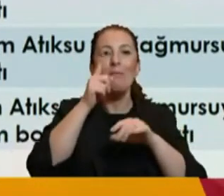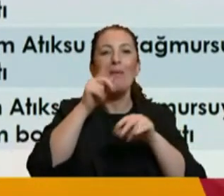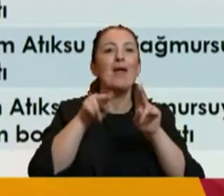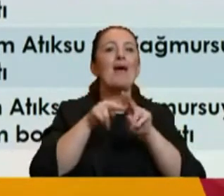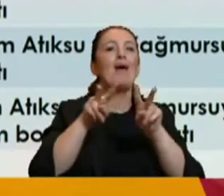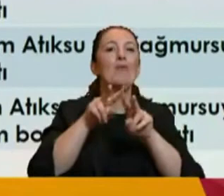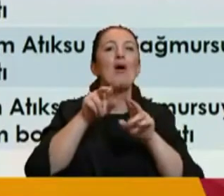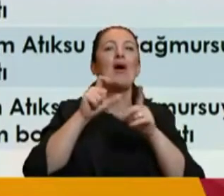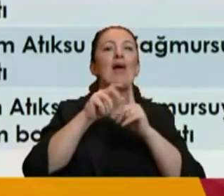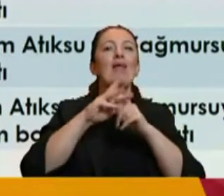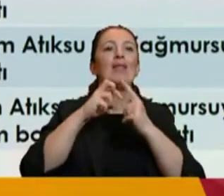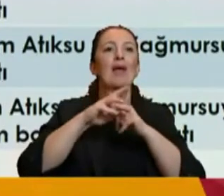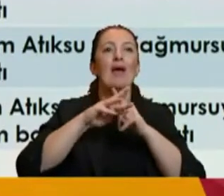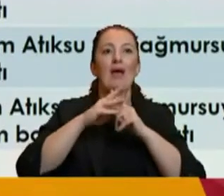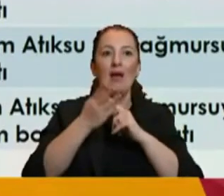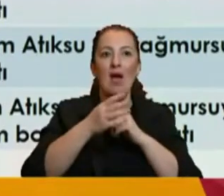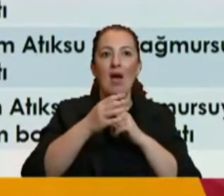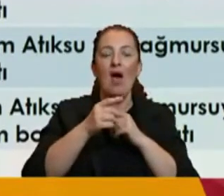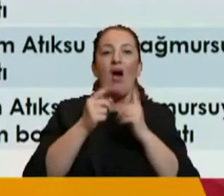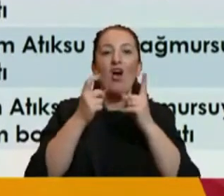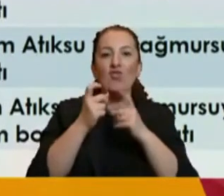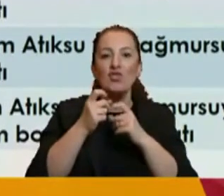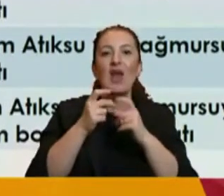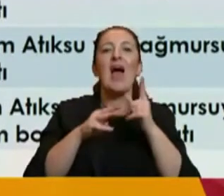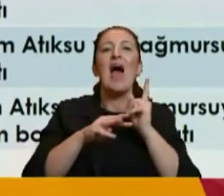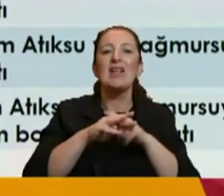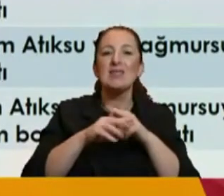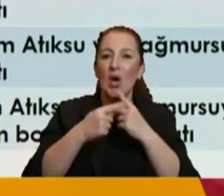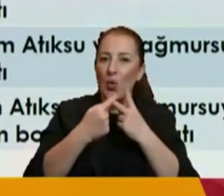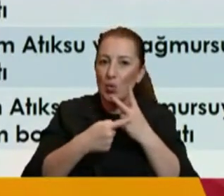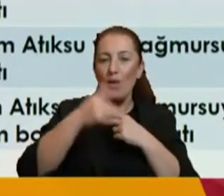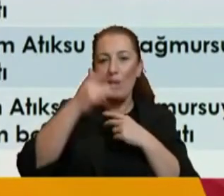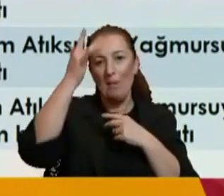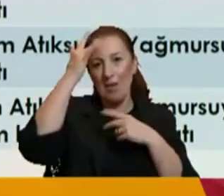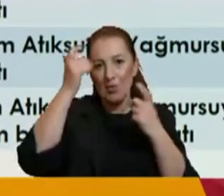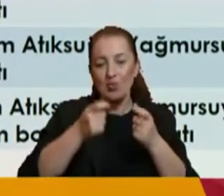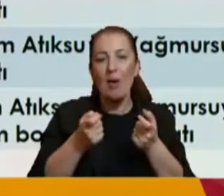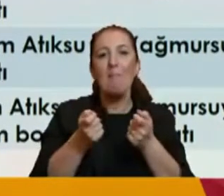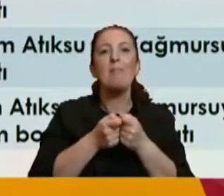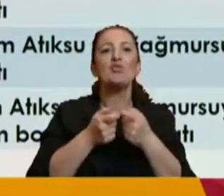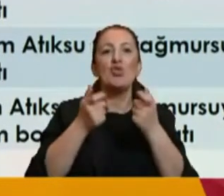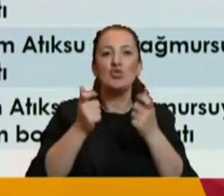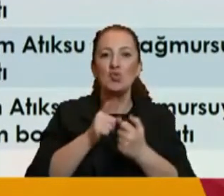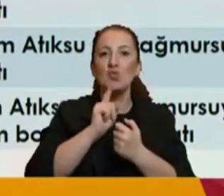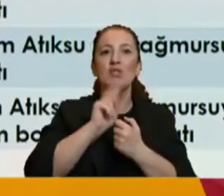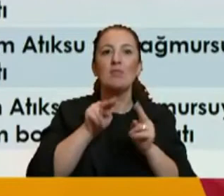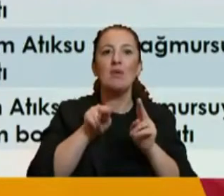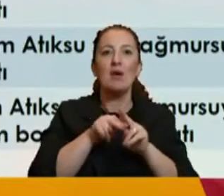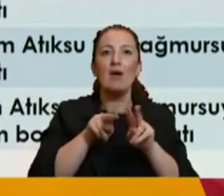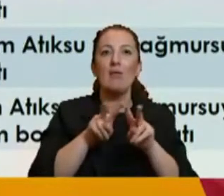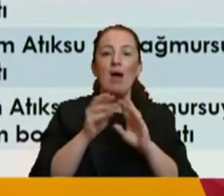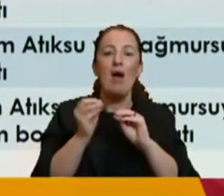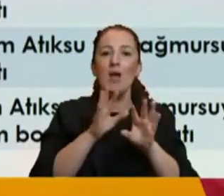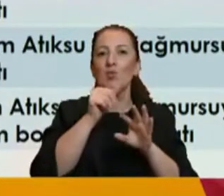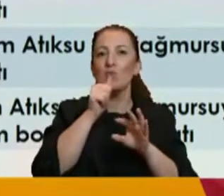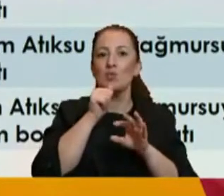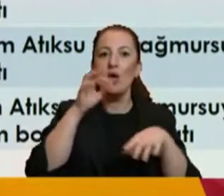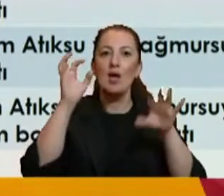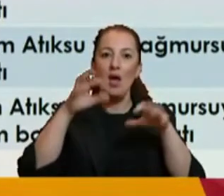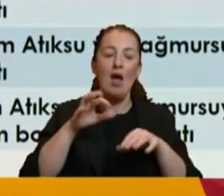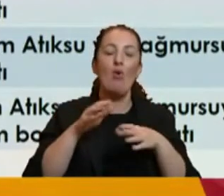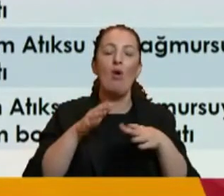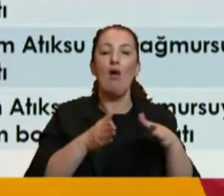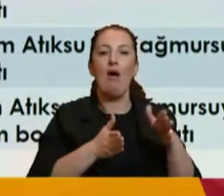Avcılar Esenyurt Beylikdüzü Başakşehir 120 kilometre atık su ve yağmur suyu kanal İnşaat